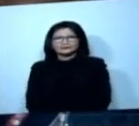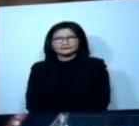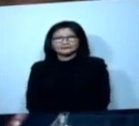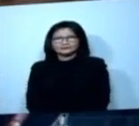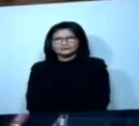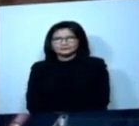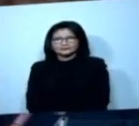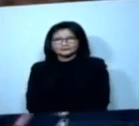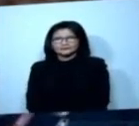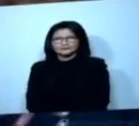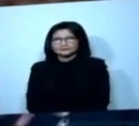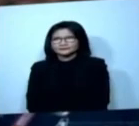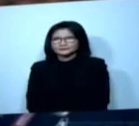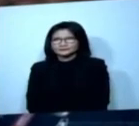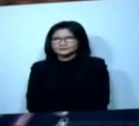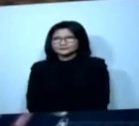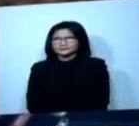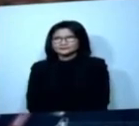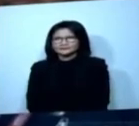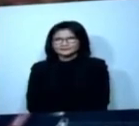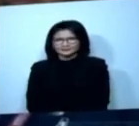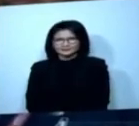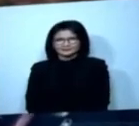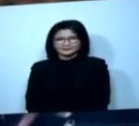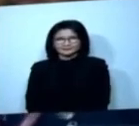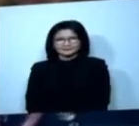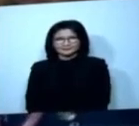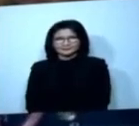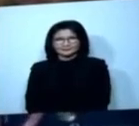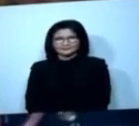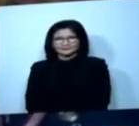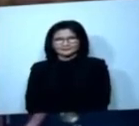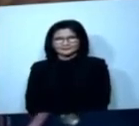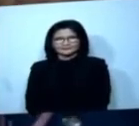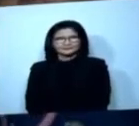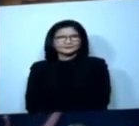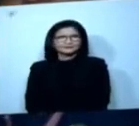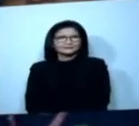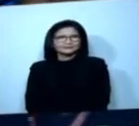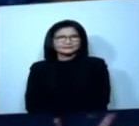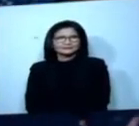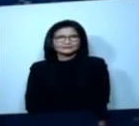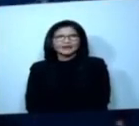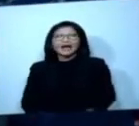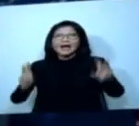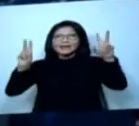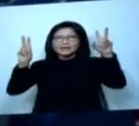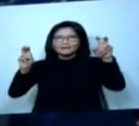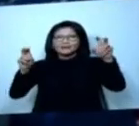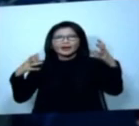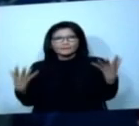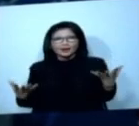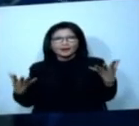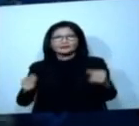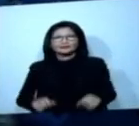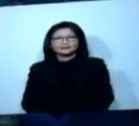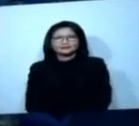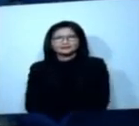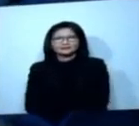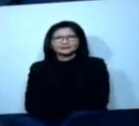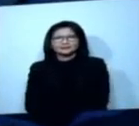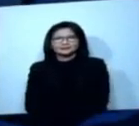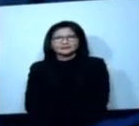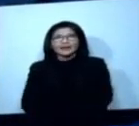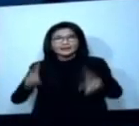44,5%, selisih suara sekitar 11%, agak sedikit melebar dibanding selisih sebelumnya. Dari perolehan angka-angka